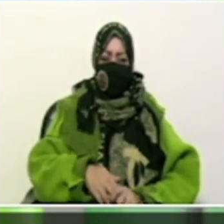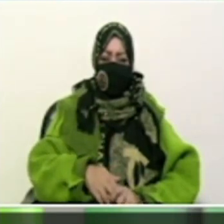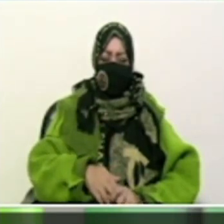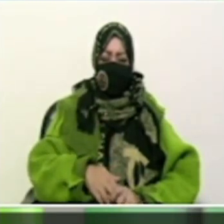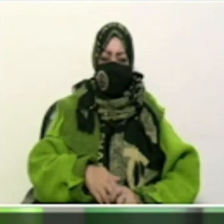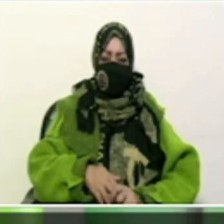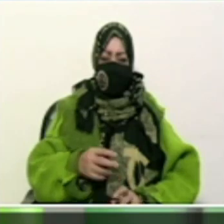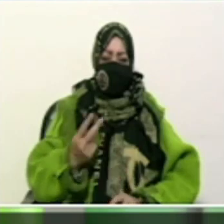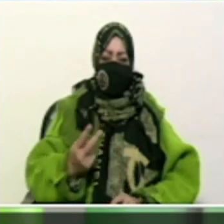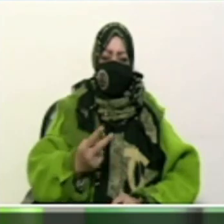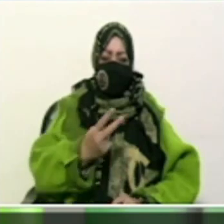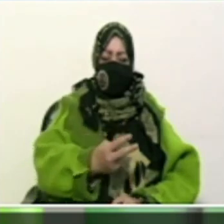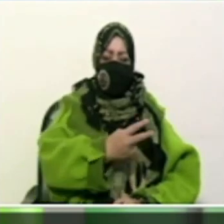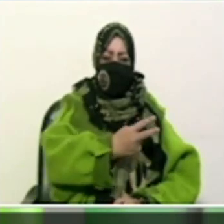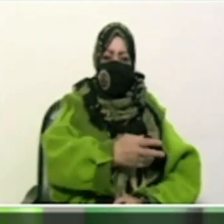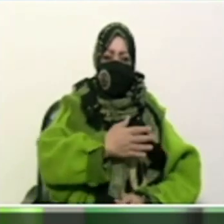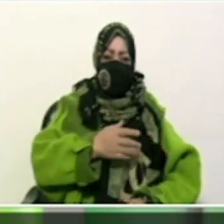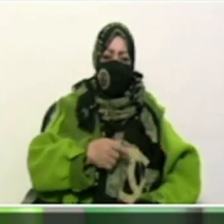الظهر